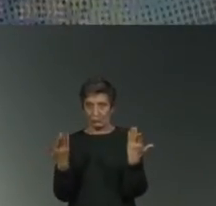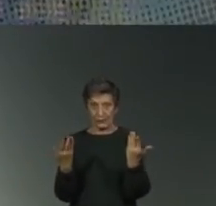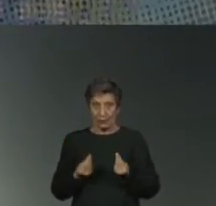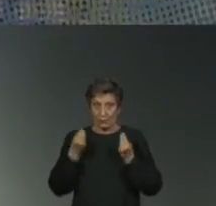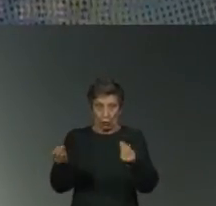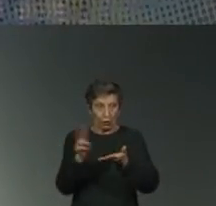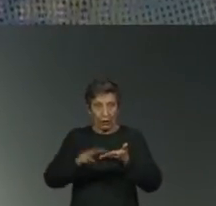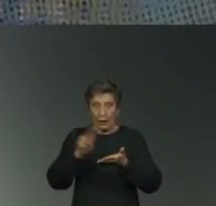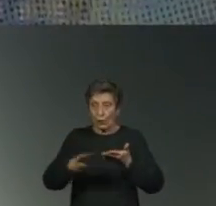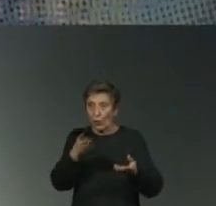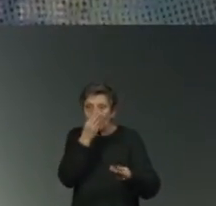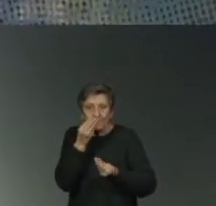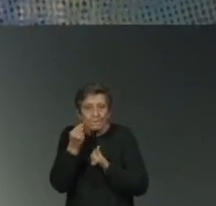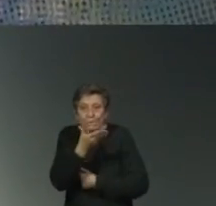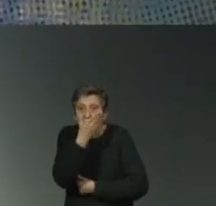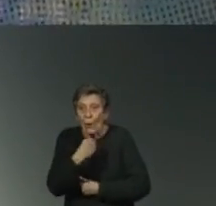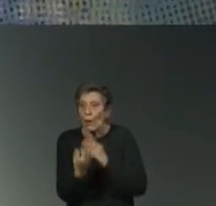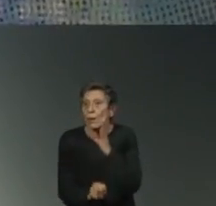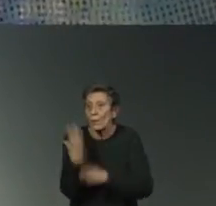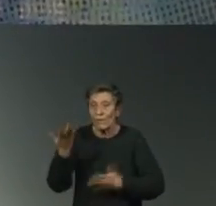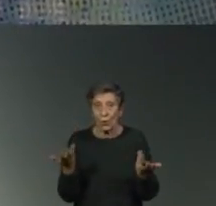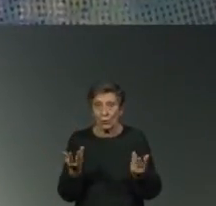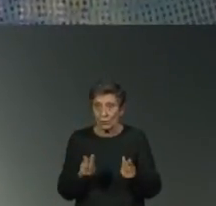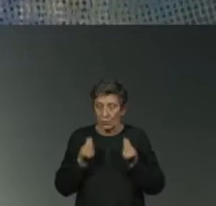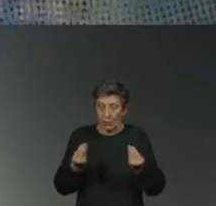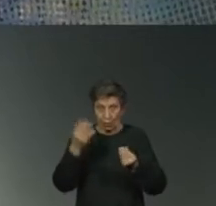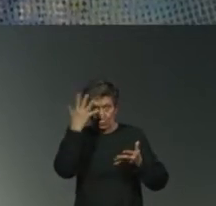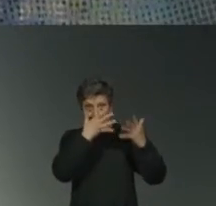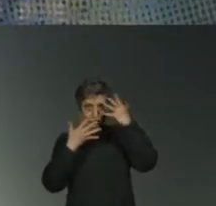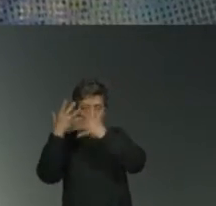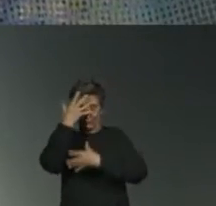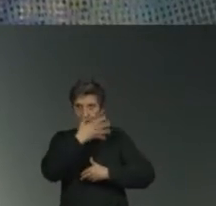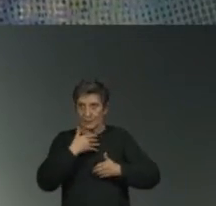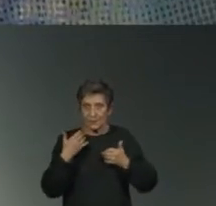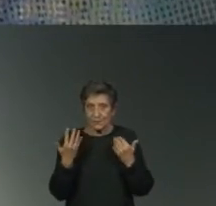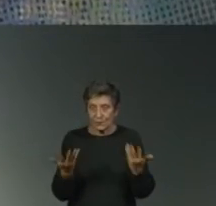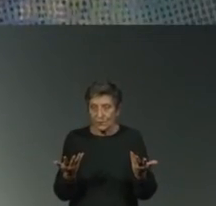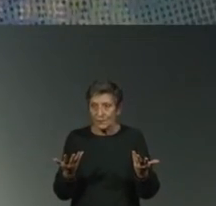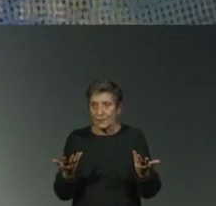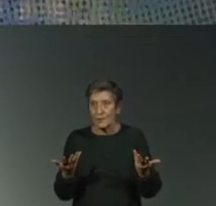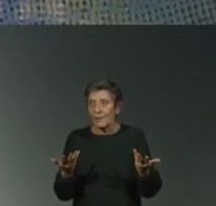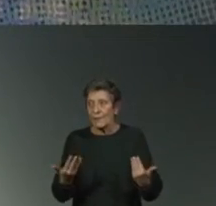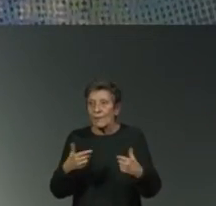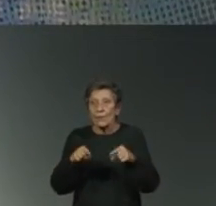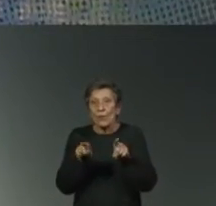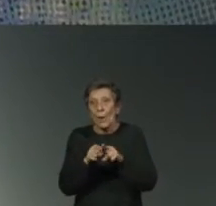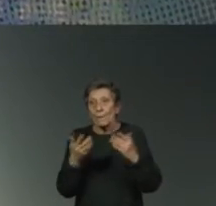incroyable, enfin belle, nouvelle, qui le déstabilise, qui le trouble. Un peu comme